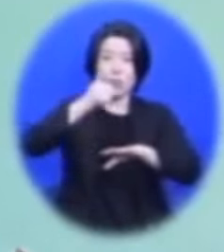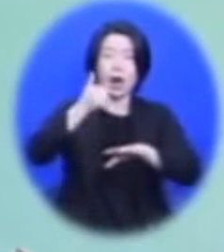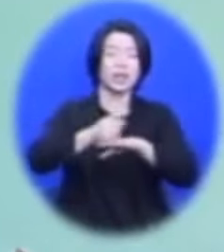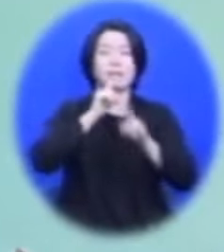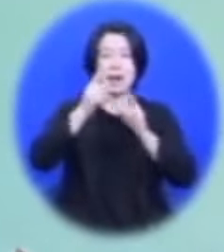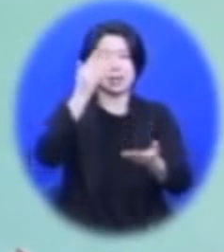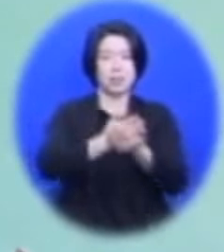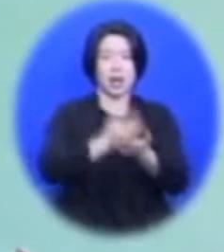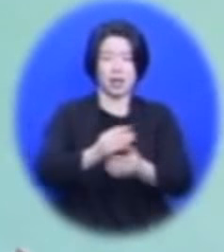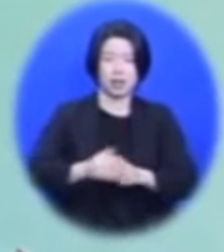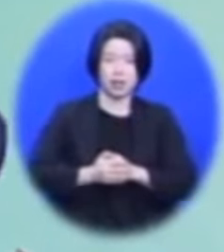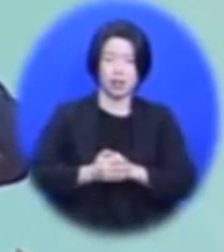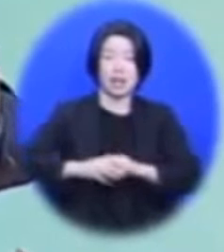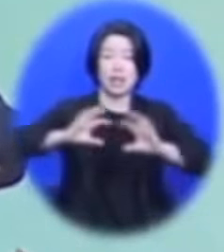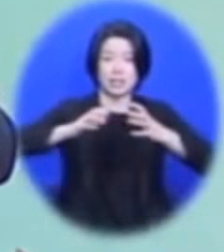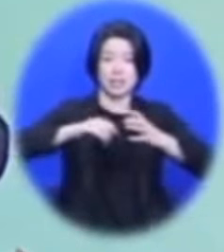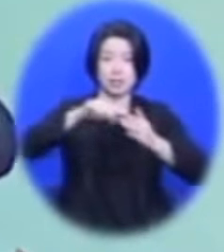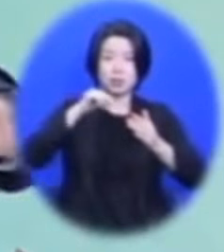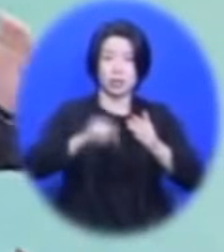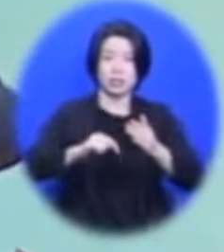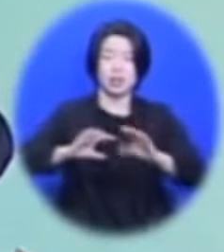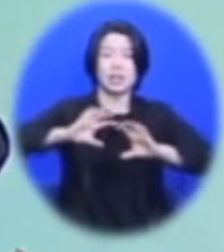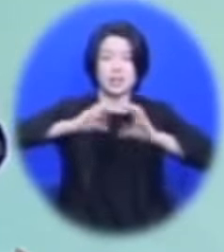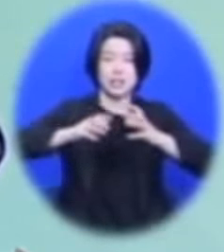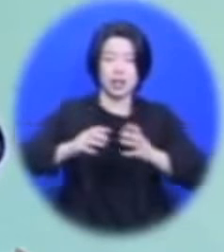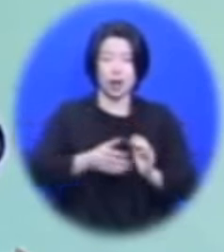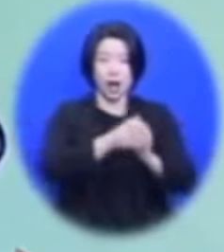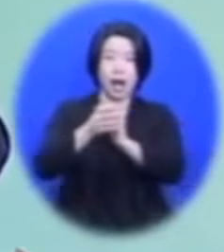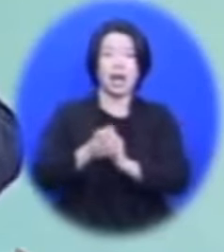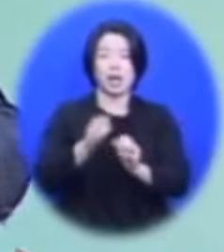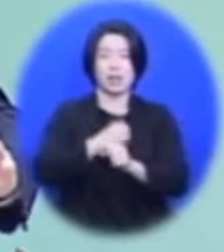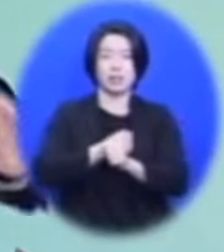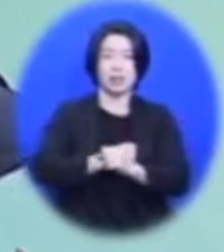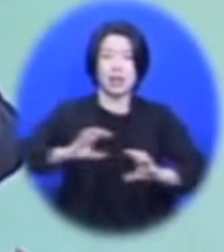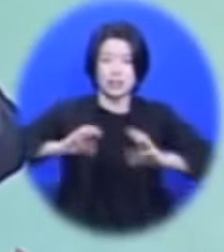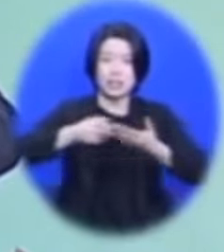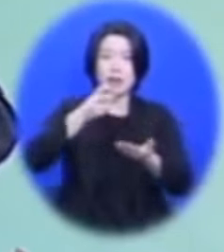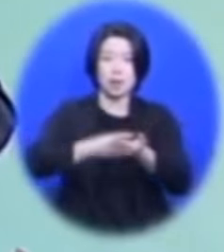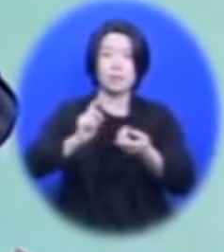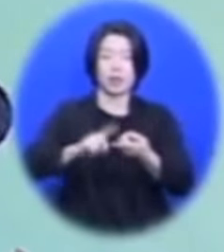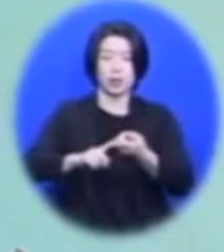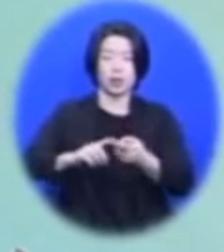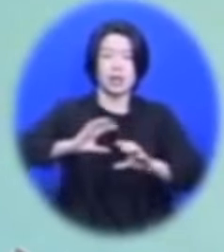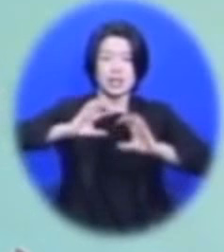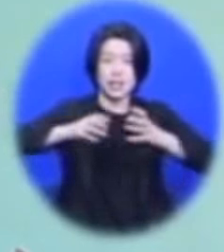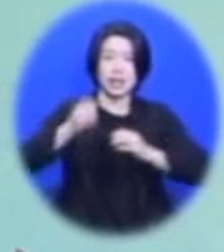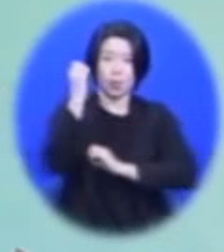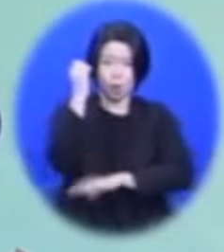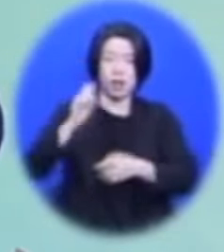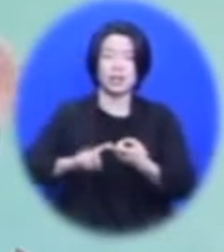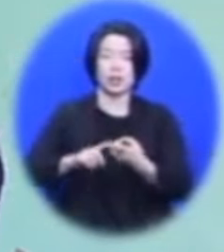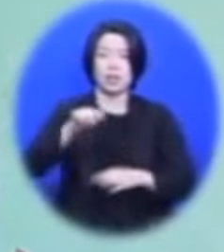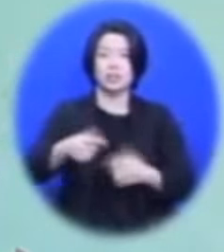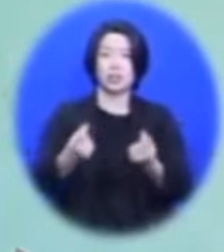말라. 세상에서 세상과 동화되어서 세상 법대로 세상 원리대로